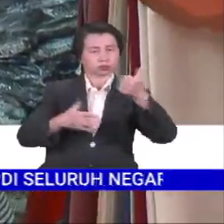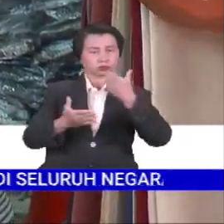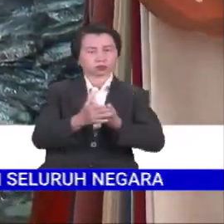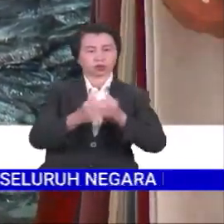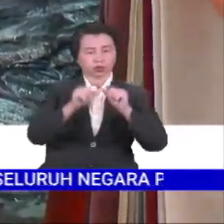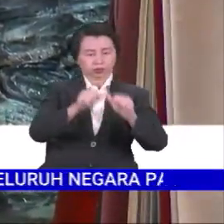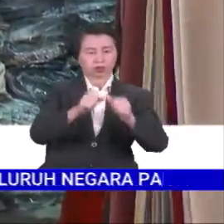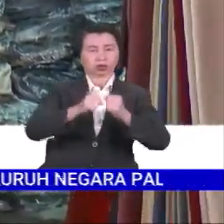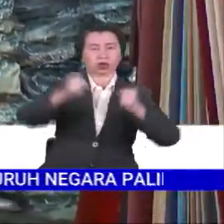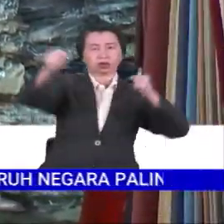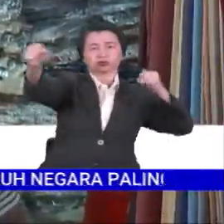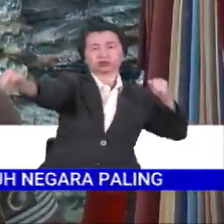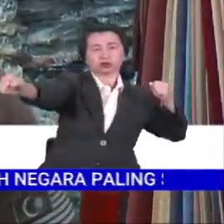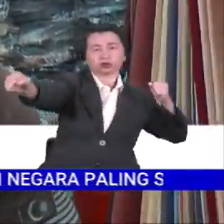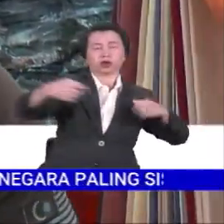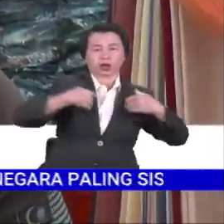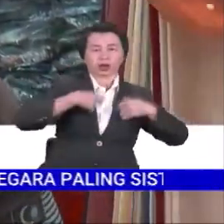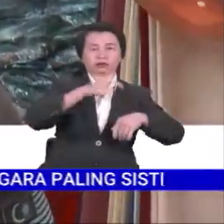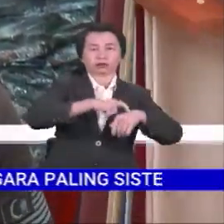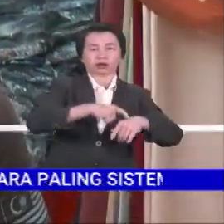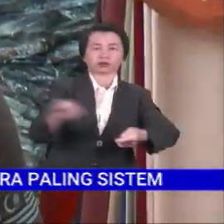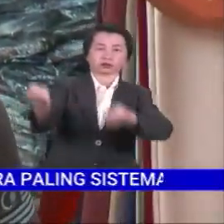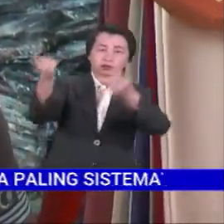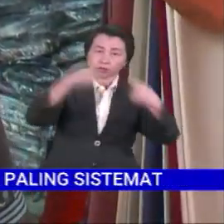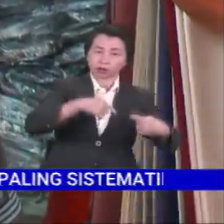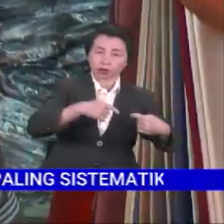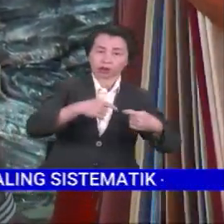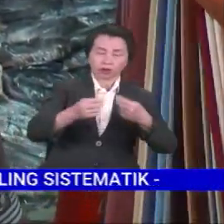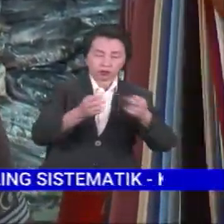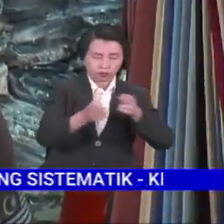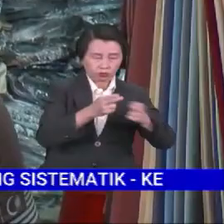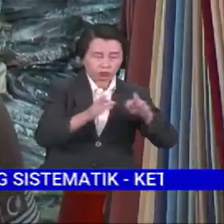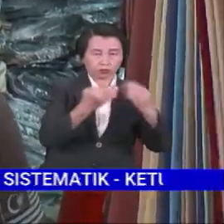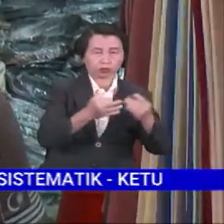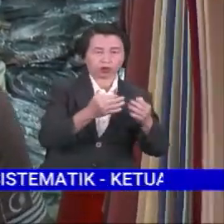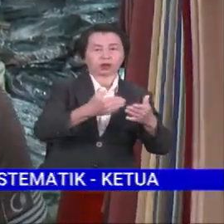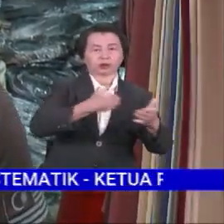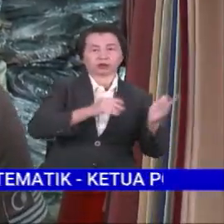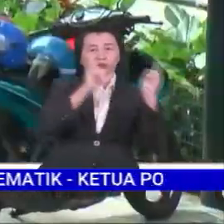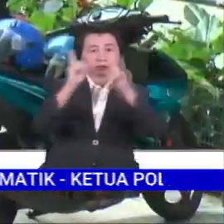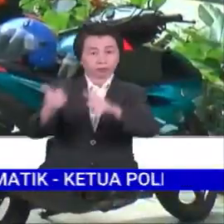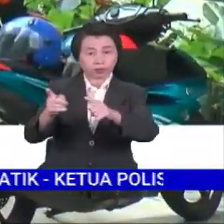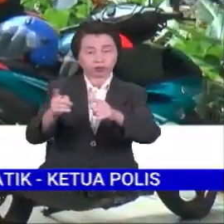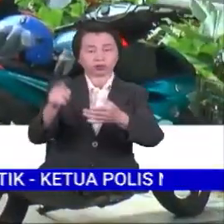mana duduk jauh, mereka ada masa untuk datang untuk menguruskan family sebelum pergi undi lah.